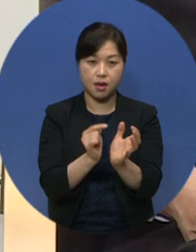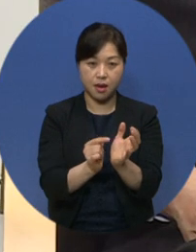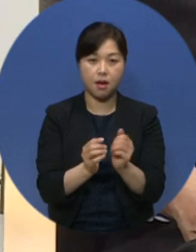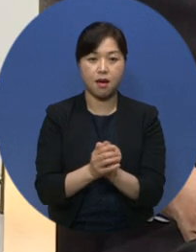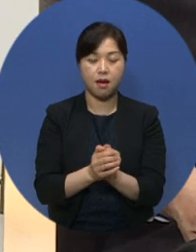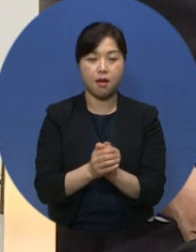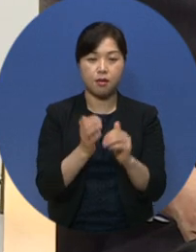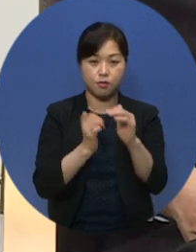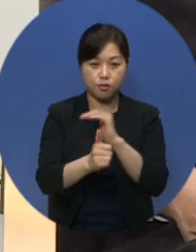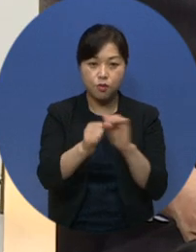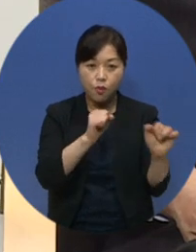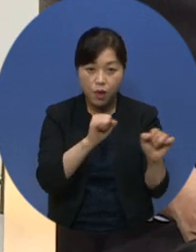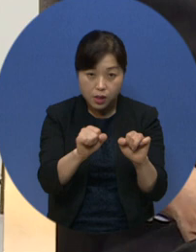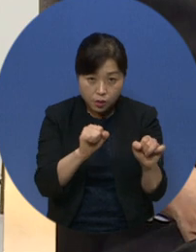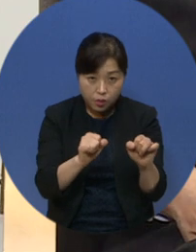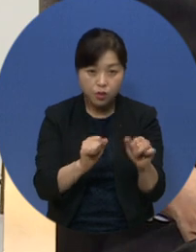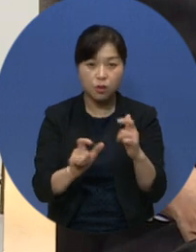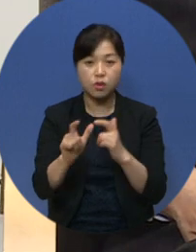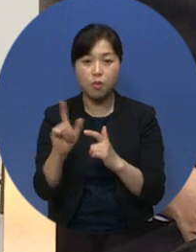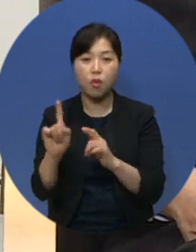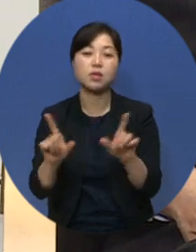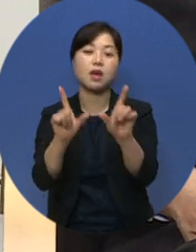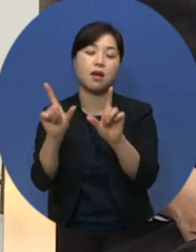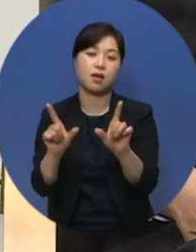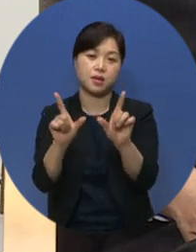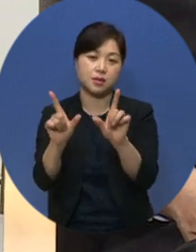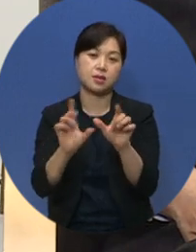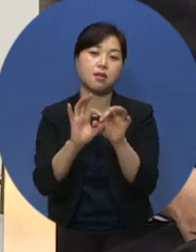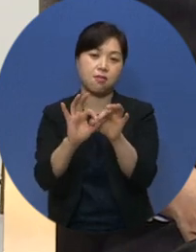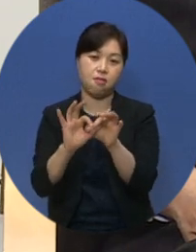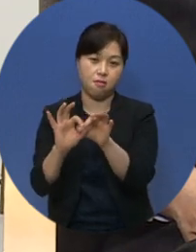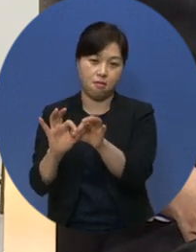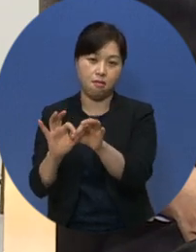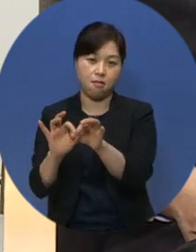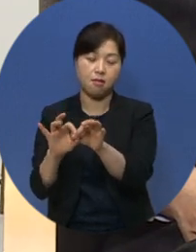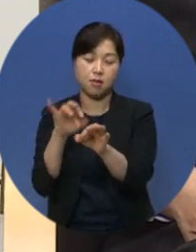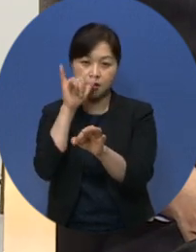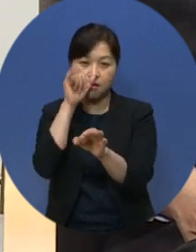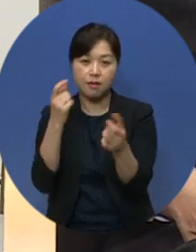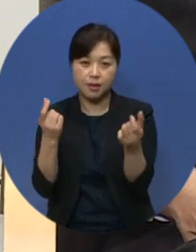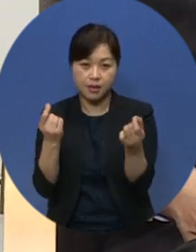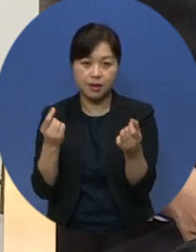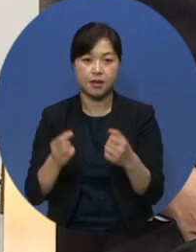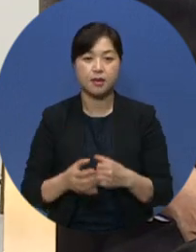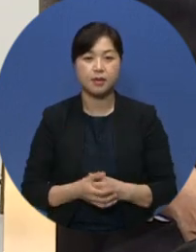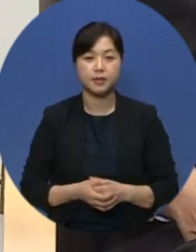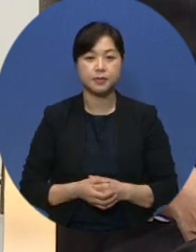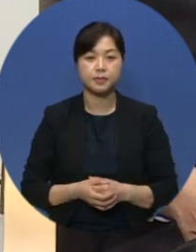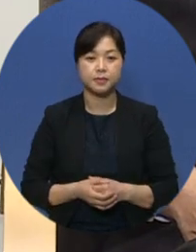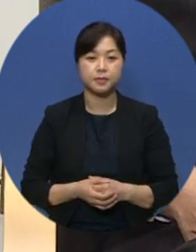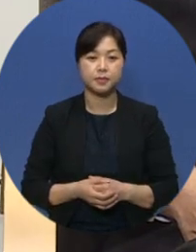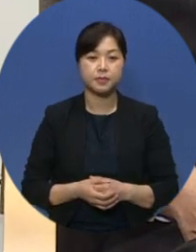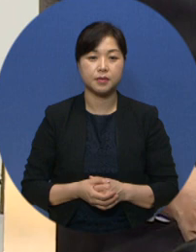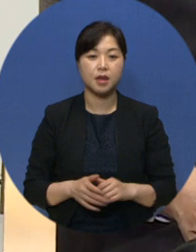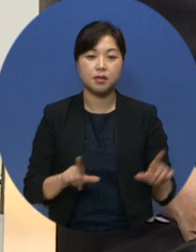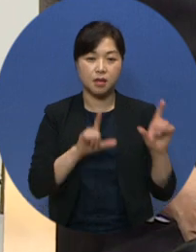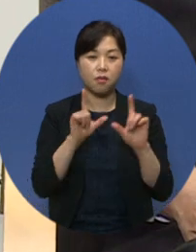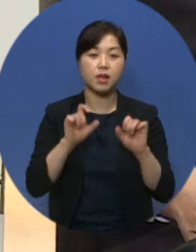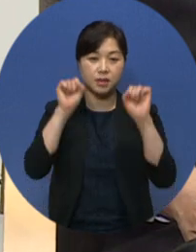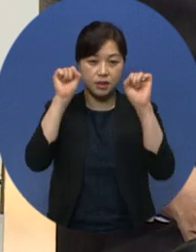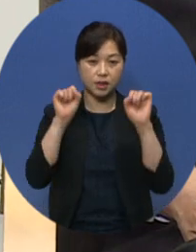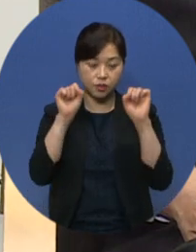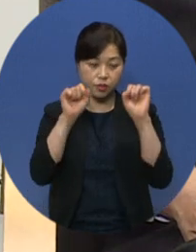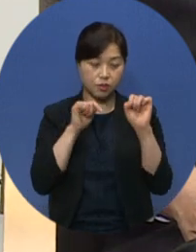활동 뿐이 아니고 또 상까지 밀접하게 이렇게 되어 있는데 그러면 그 생활체육